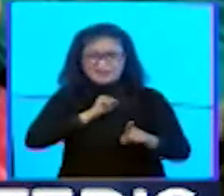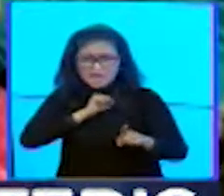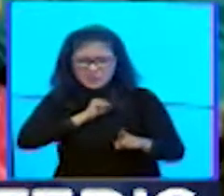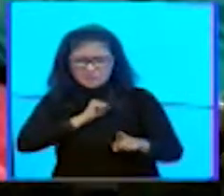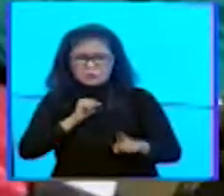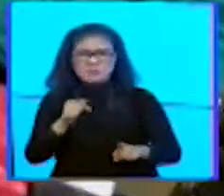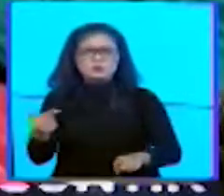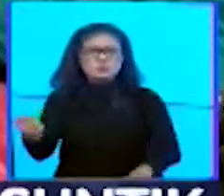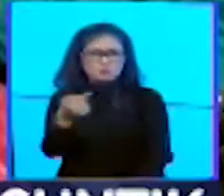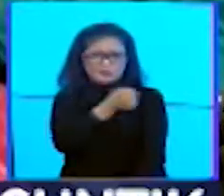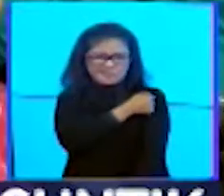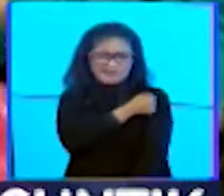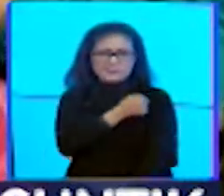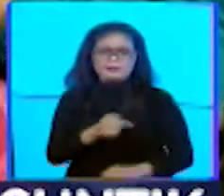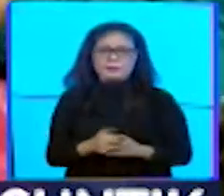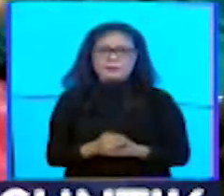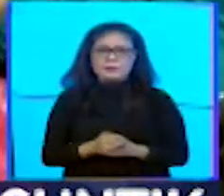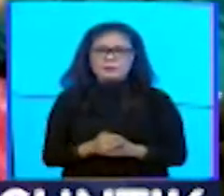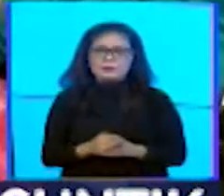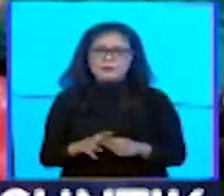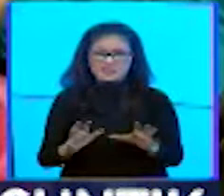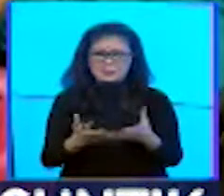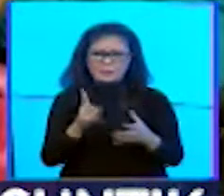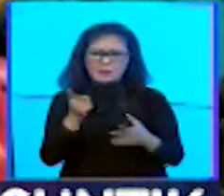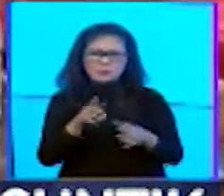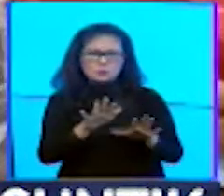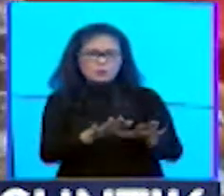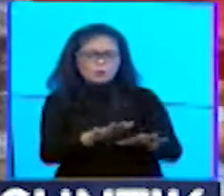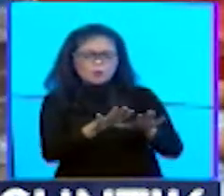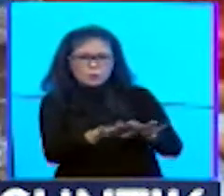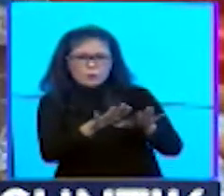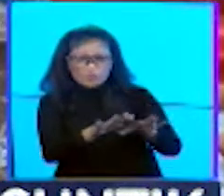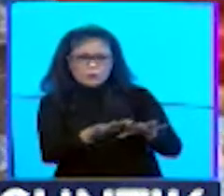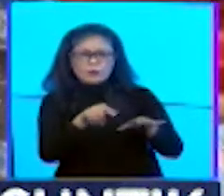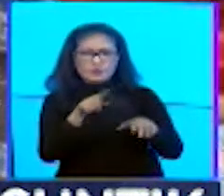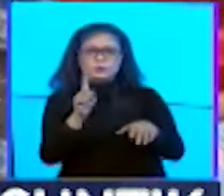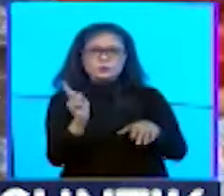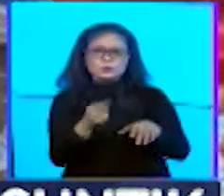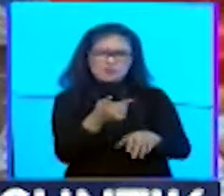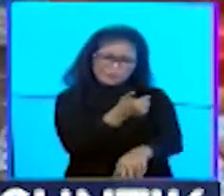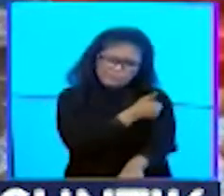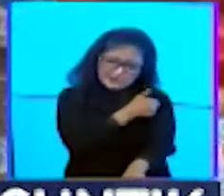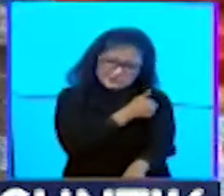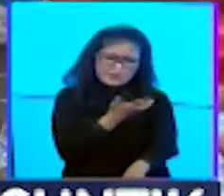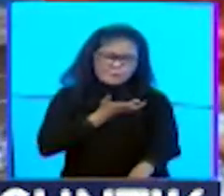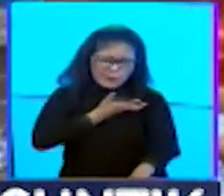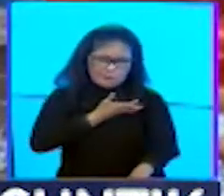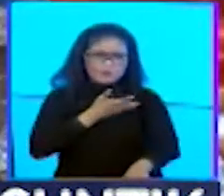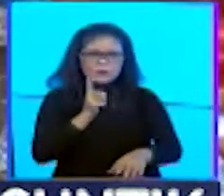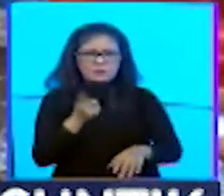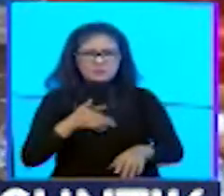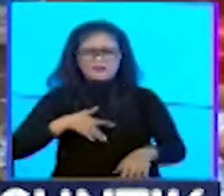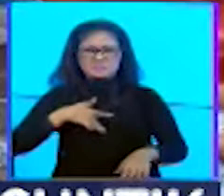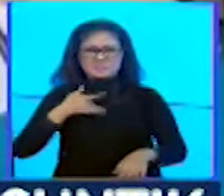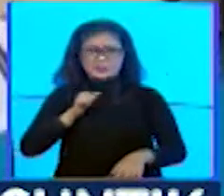bekerja ekstra membujuk beserta vaksinasi agar tenang dan bersedia disuntik vaksin dalam dunia medis rasa ketakutan pada